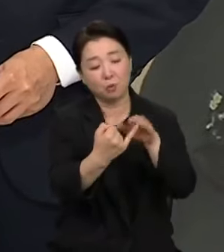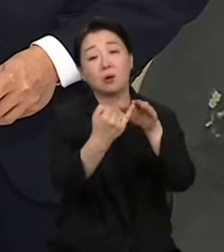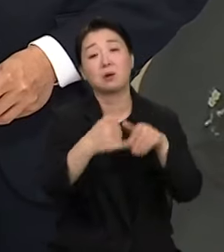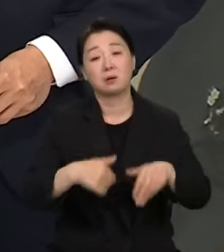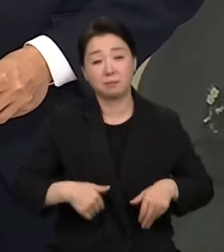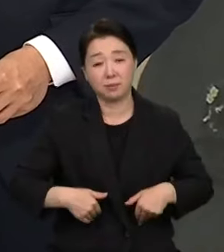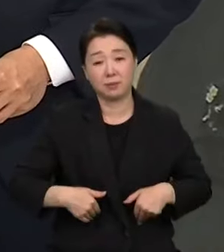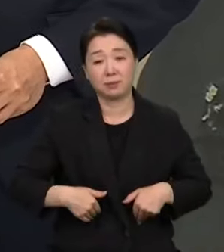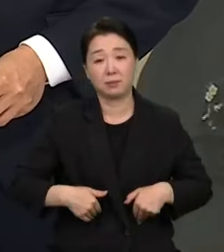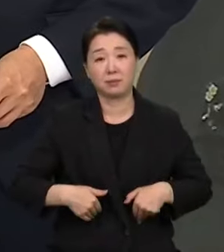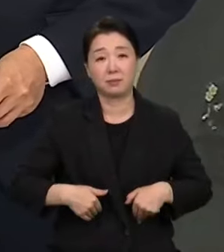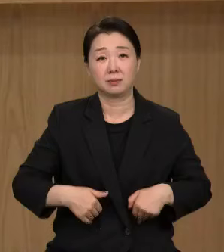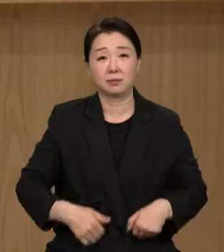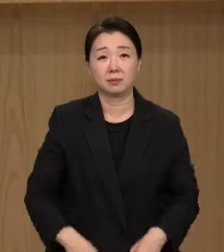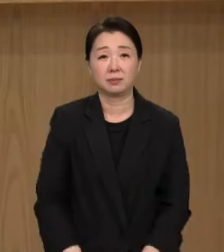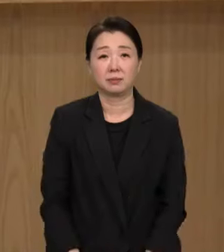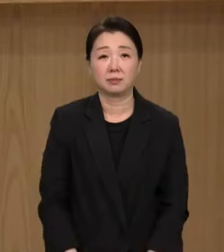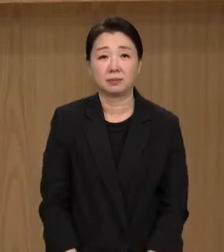윤세민아 기자입니다.